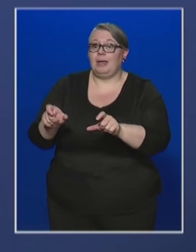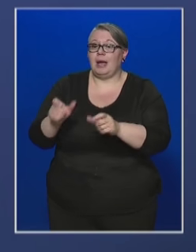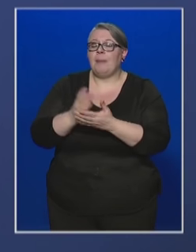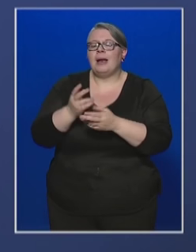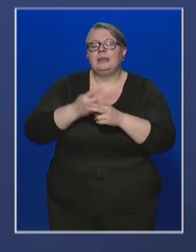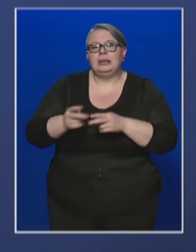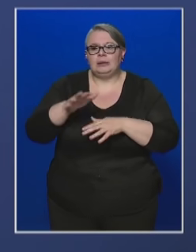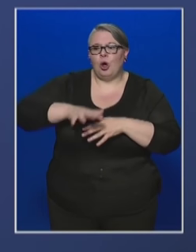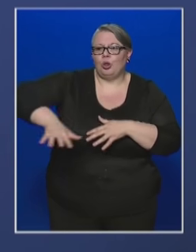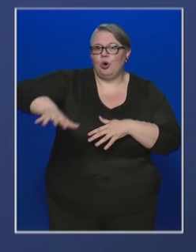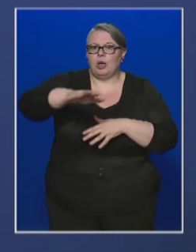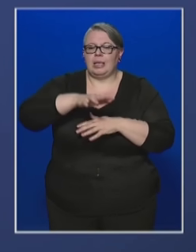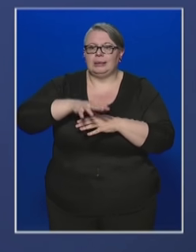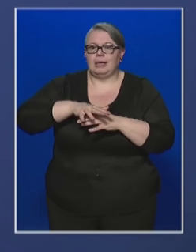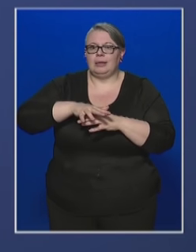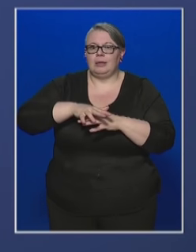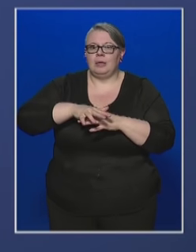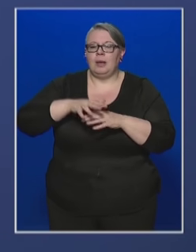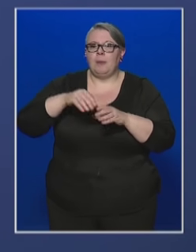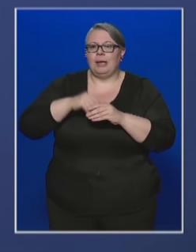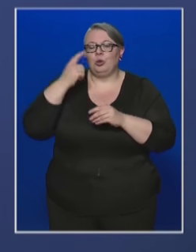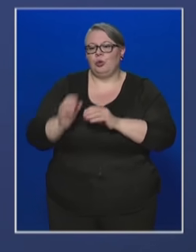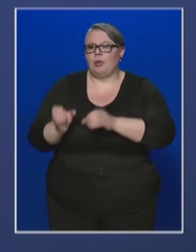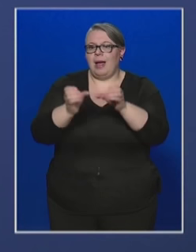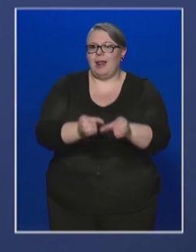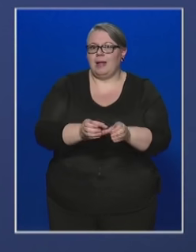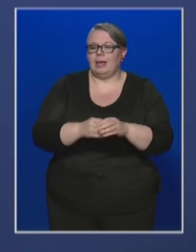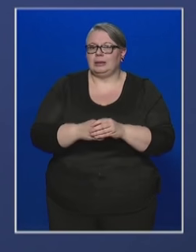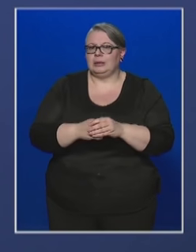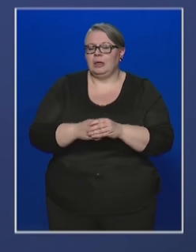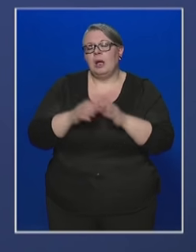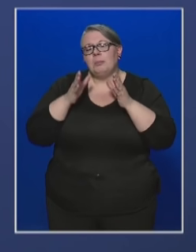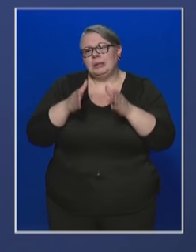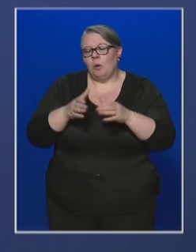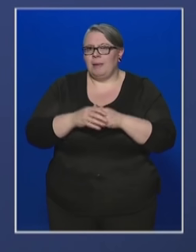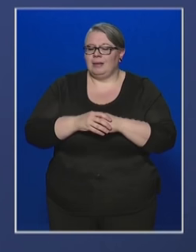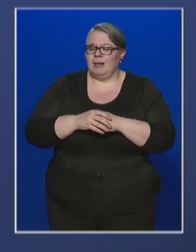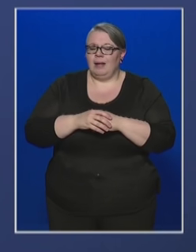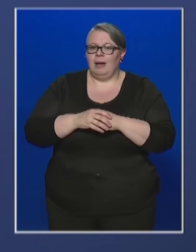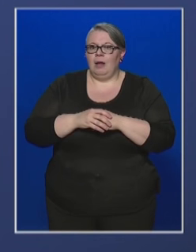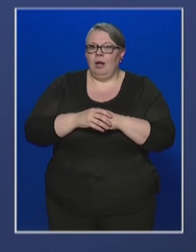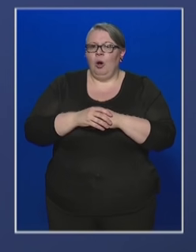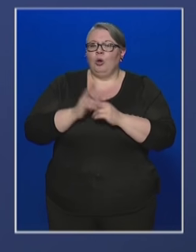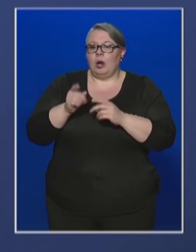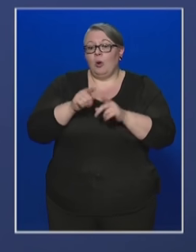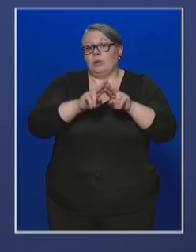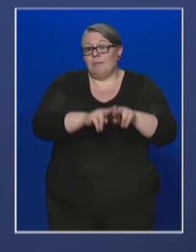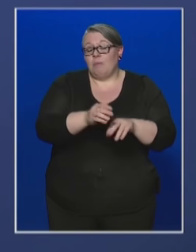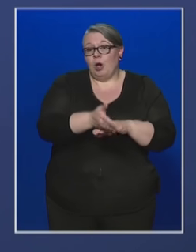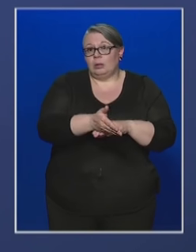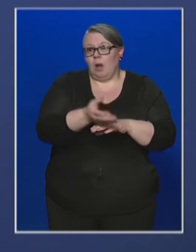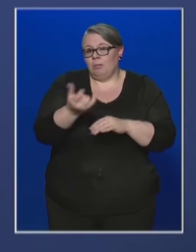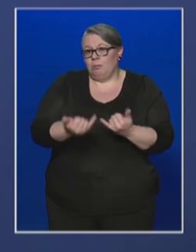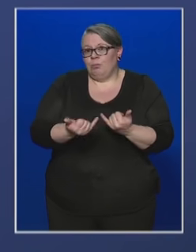tiszta környezetben tudjuk elhelyezni, bizakodva abban, hogy akik ott maradtak